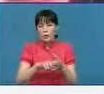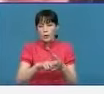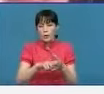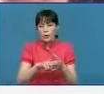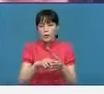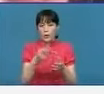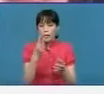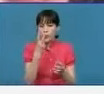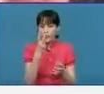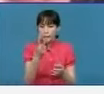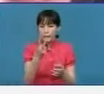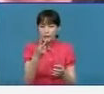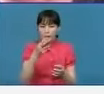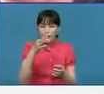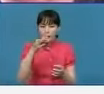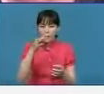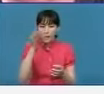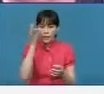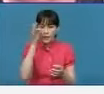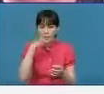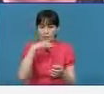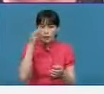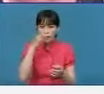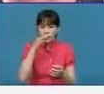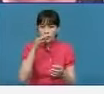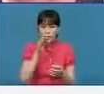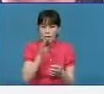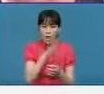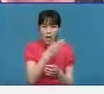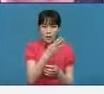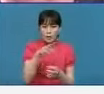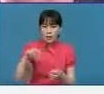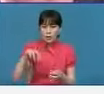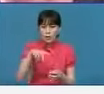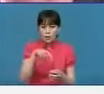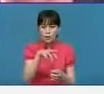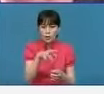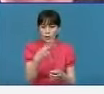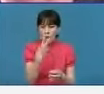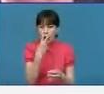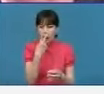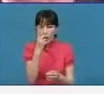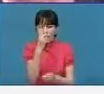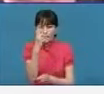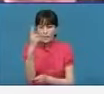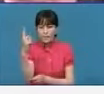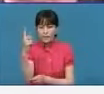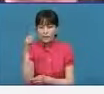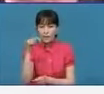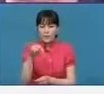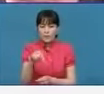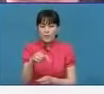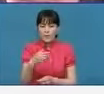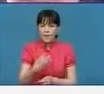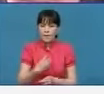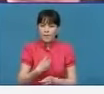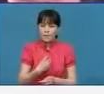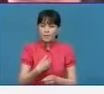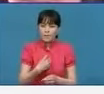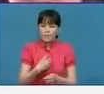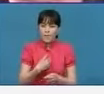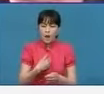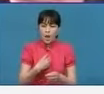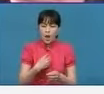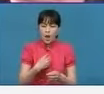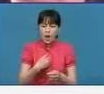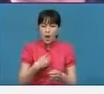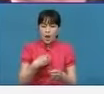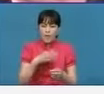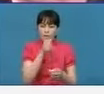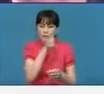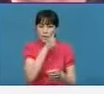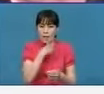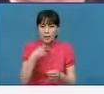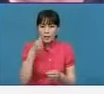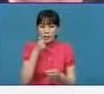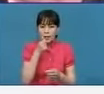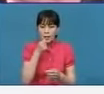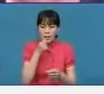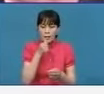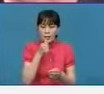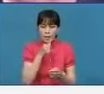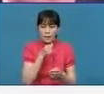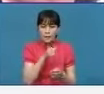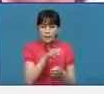неміс ары-бері жүрген бізді байқап. Біз окопта жатып, жаңа пулемет